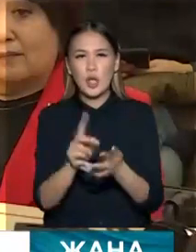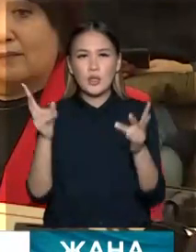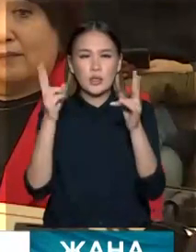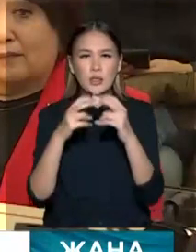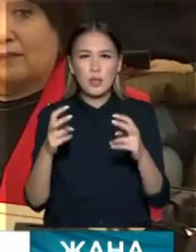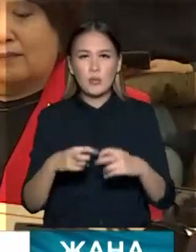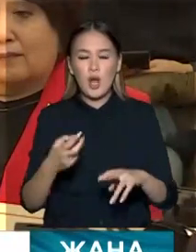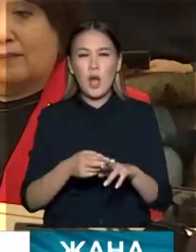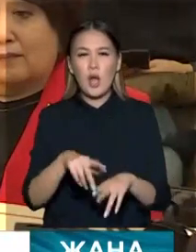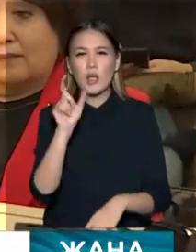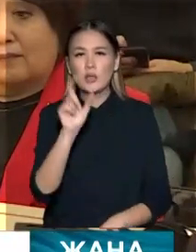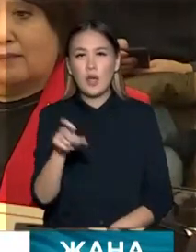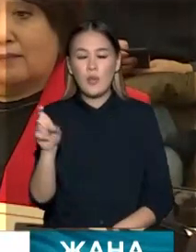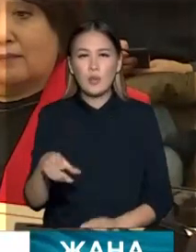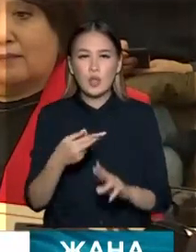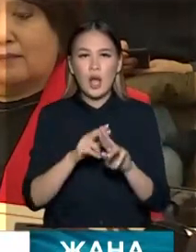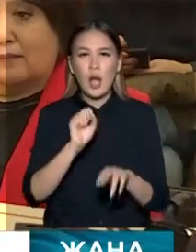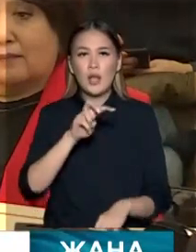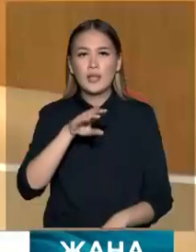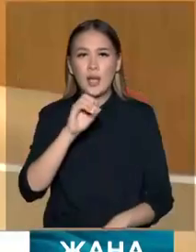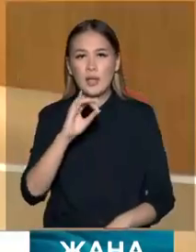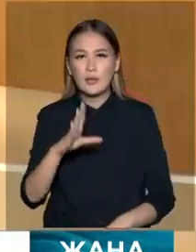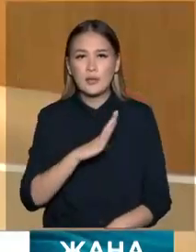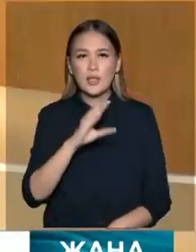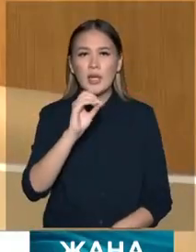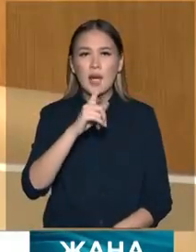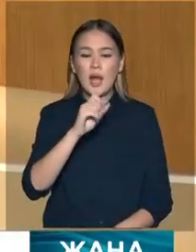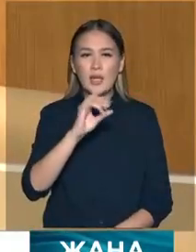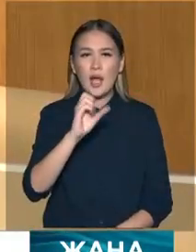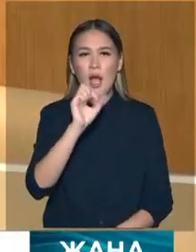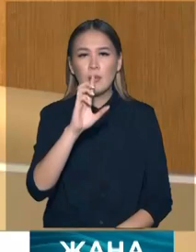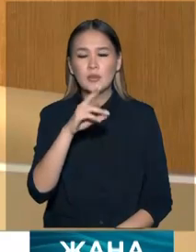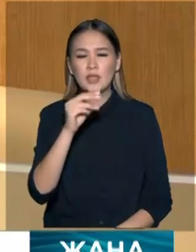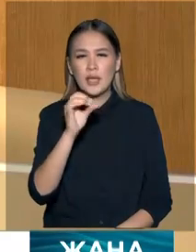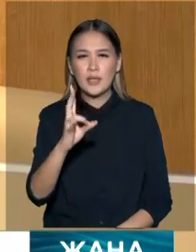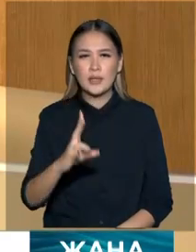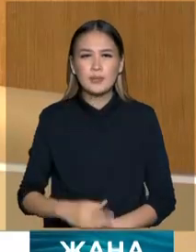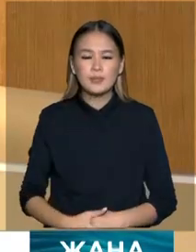тексеріп жатыр. Атап айтсақ, бұл Нұржан Әлтаев, Талғат Ерғалиев, Қарақат Әбден.